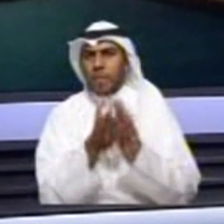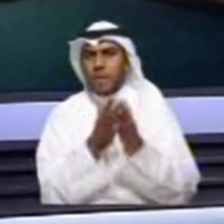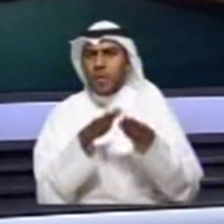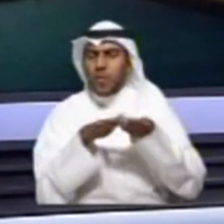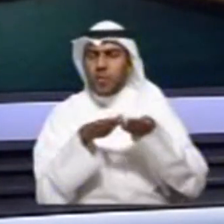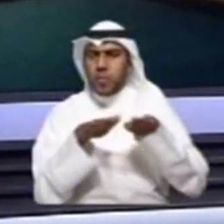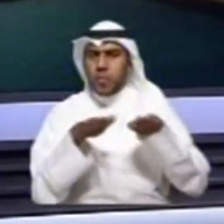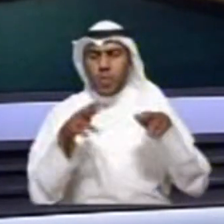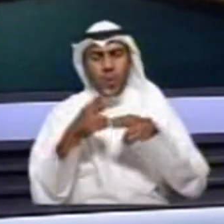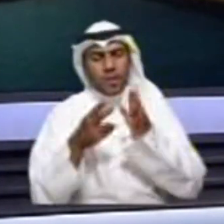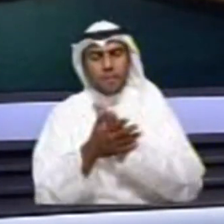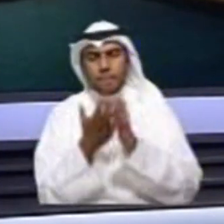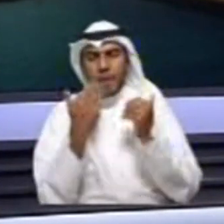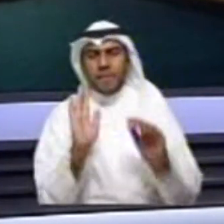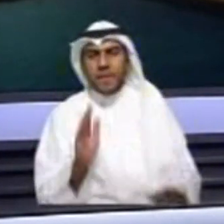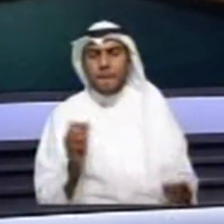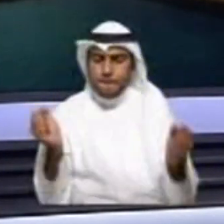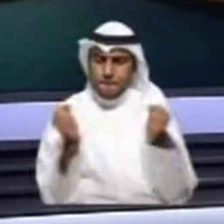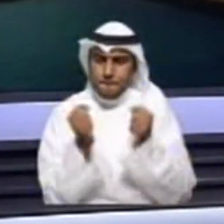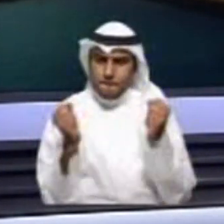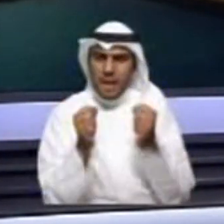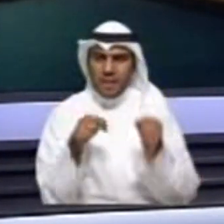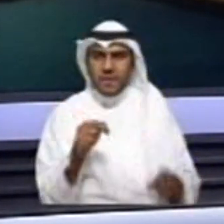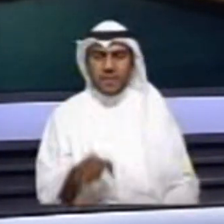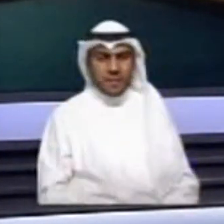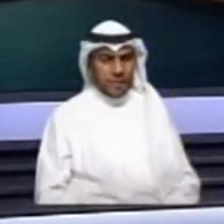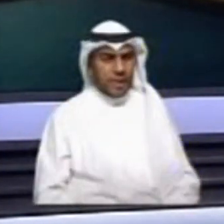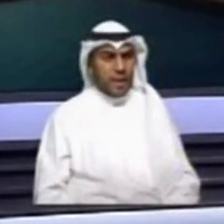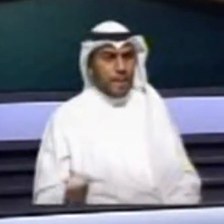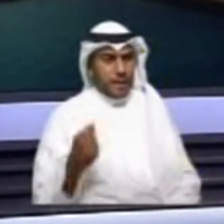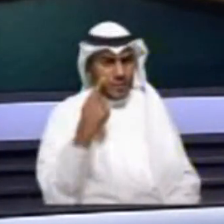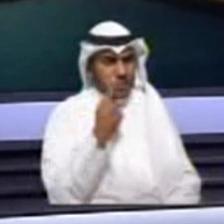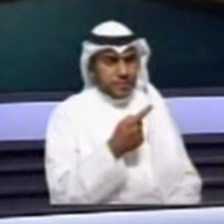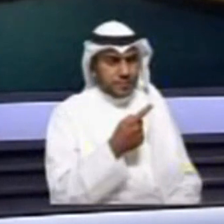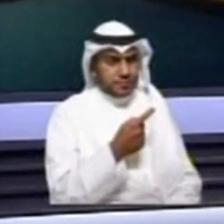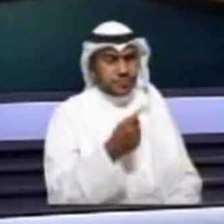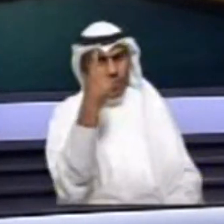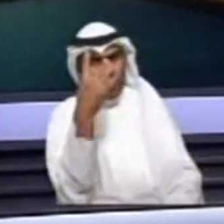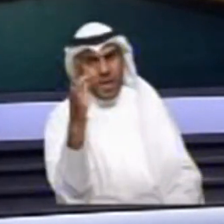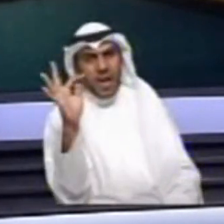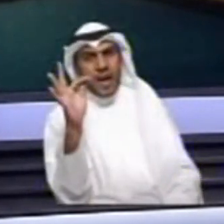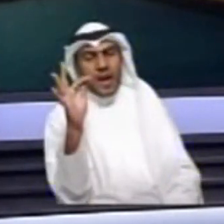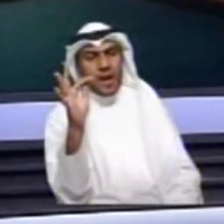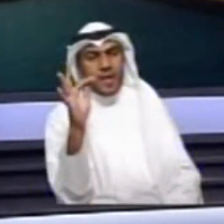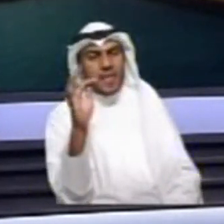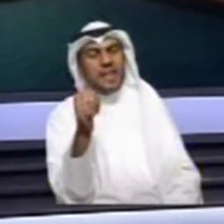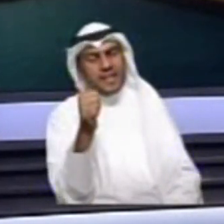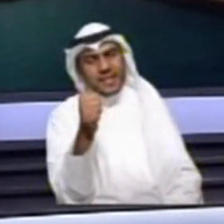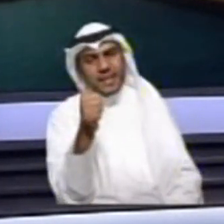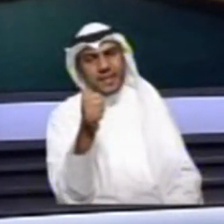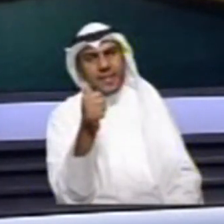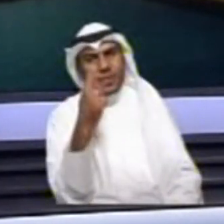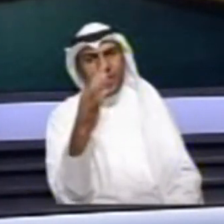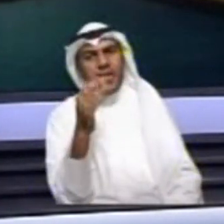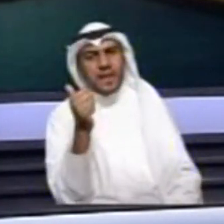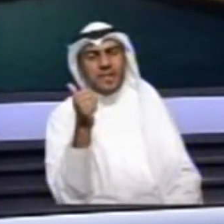المرتفع الجوي والهواء الأبرد اللي احنا نتأثر به الآن. الحرارة العظمى الآن 31 درجة مئوية، فهي معقولة في مثل هذا